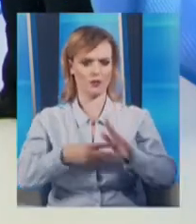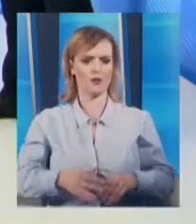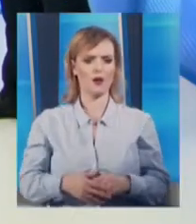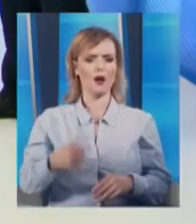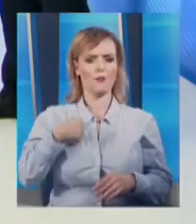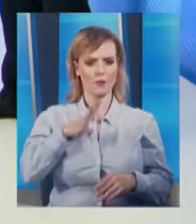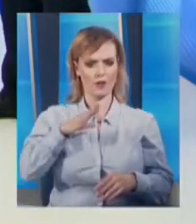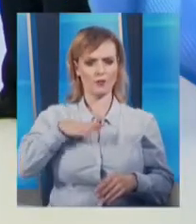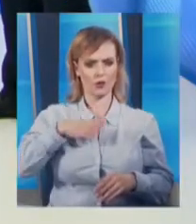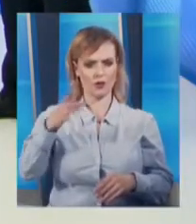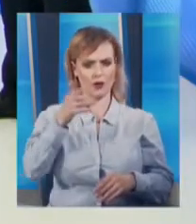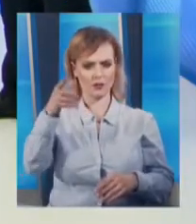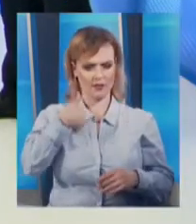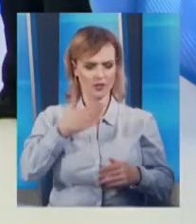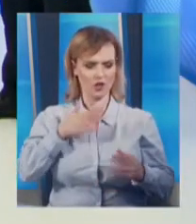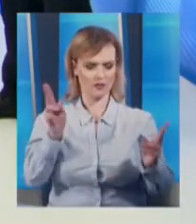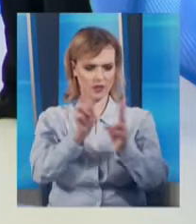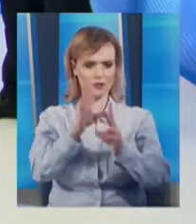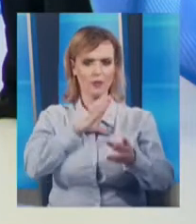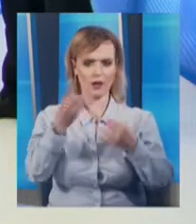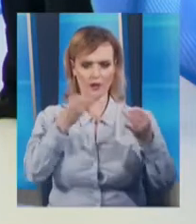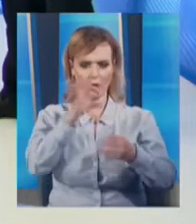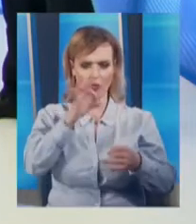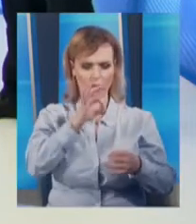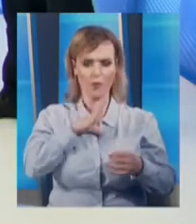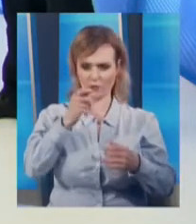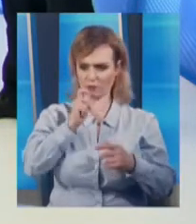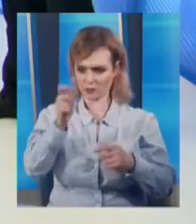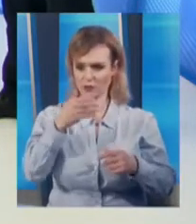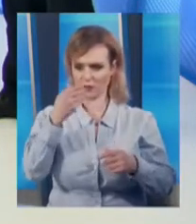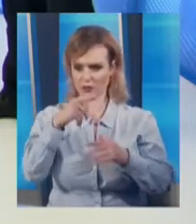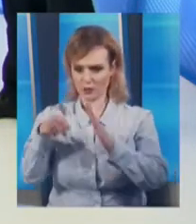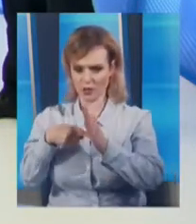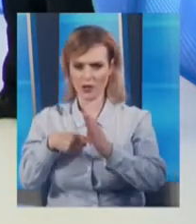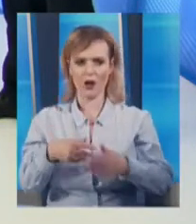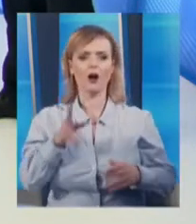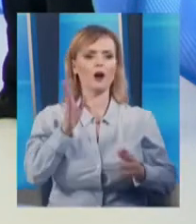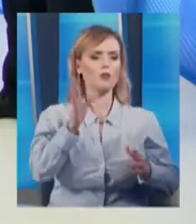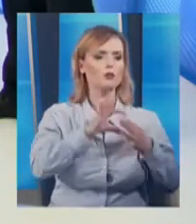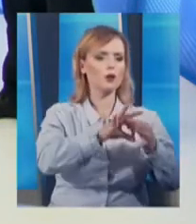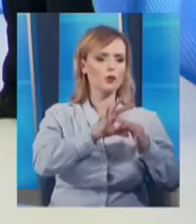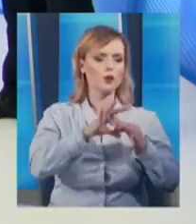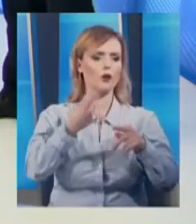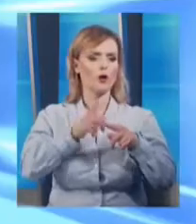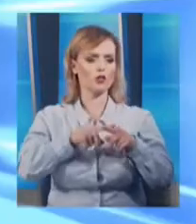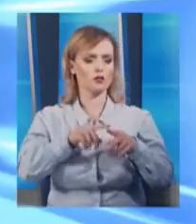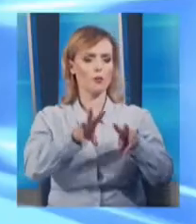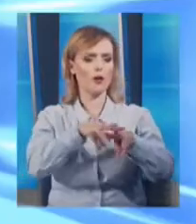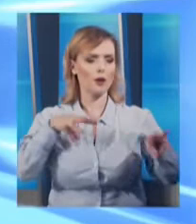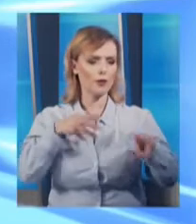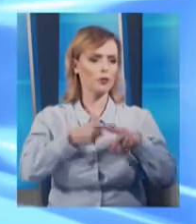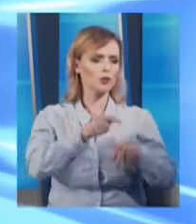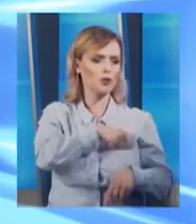dezbaterea precedentă exact despre aceste lucruri și v-am mai întrebat și despre pârghii și v-am întrebat cum veți colabora cu acest parlament. Nu